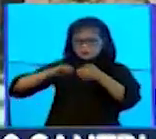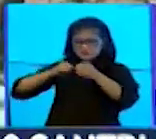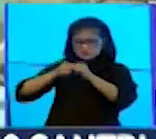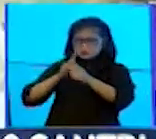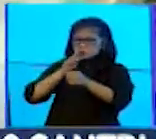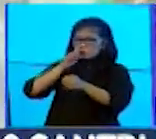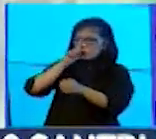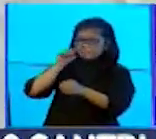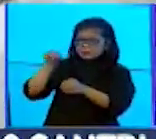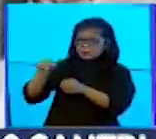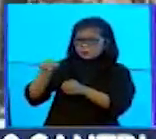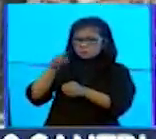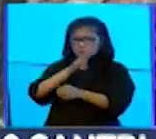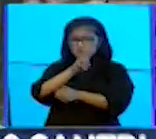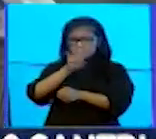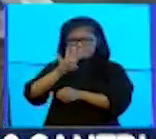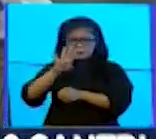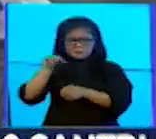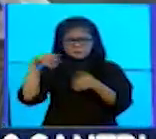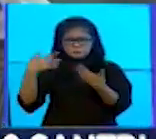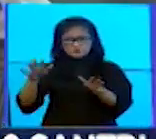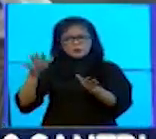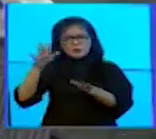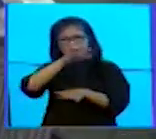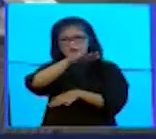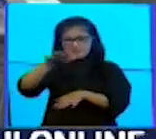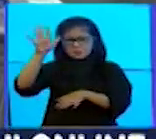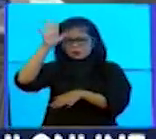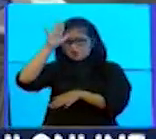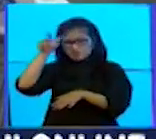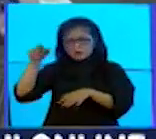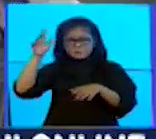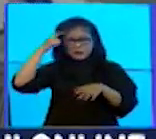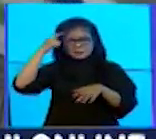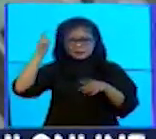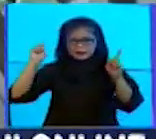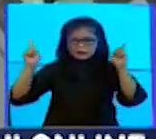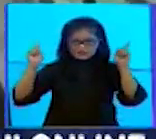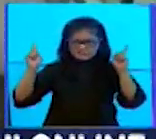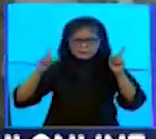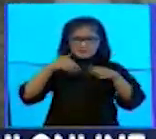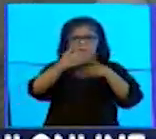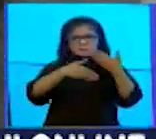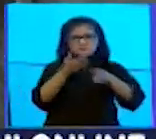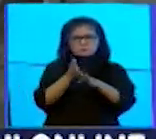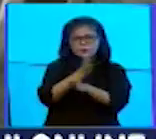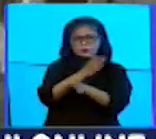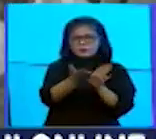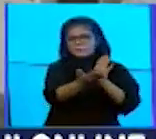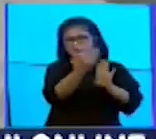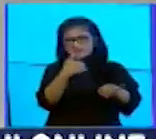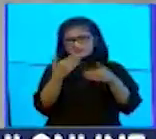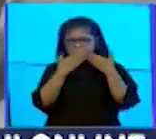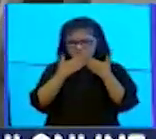bebas COVID-19 akan dibawa santri sebelum mereka kembali ke pondok pesantren. Mencegah kerumunan di puskesmas, pendaftaran tes swab